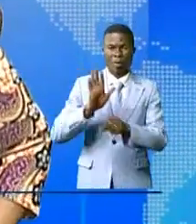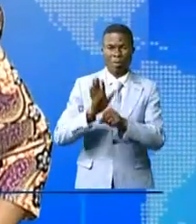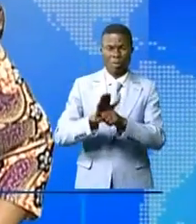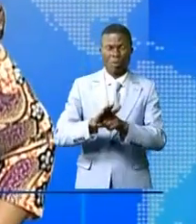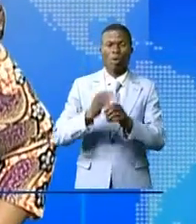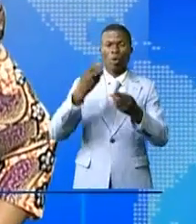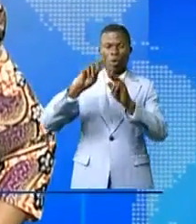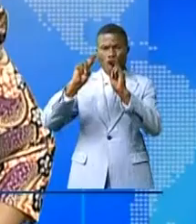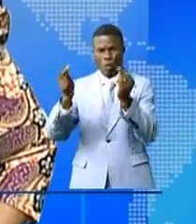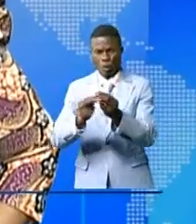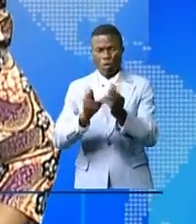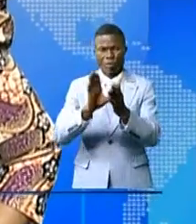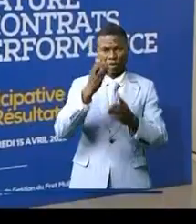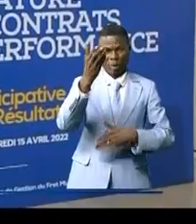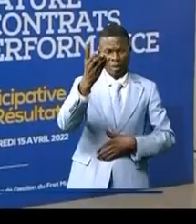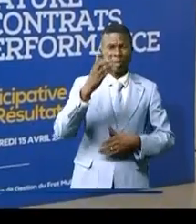antennes, Edith Chala et Patrick Kachala.